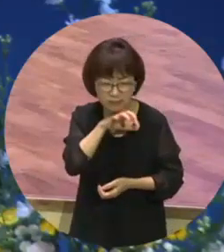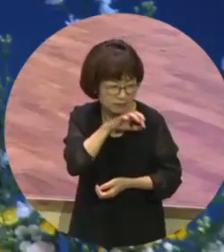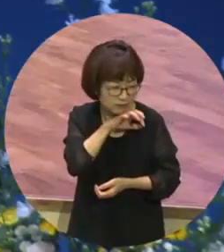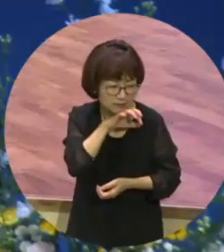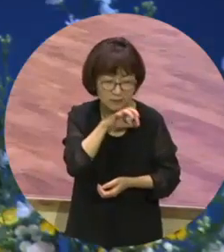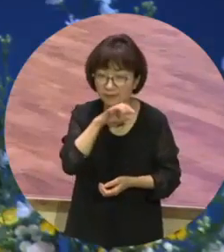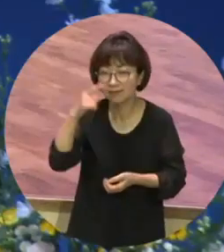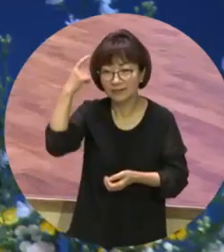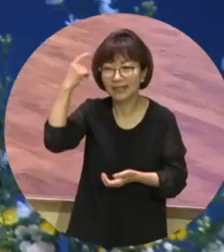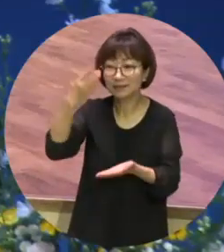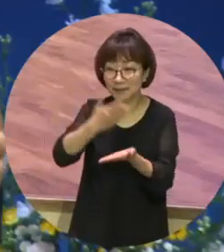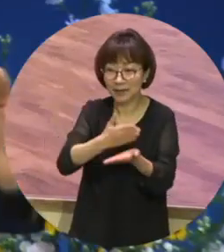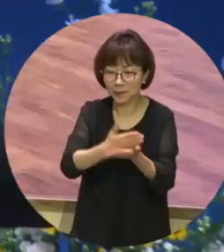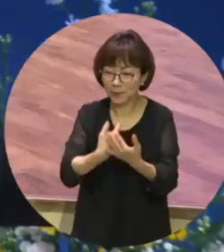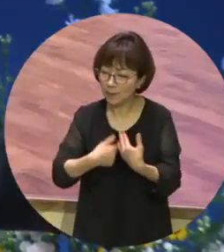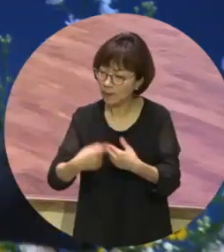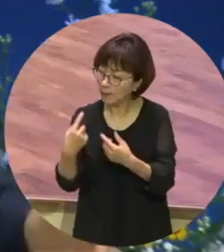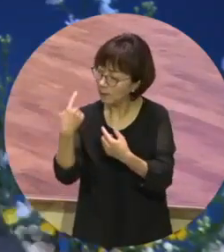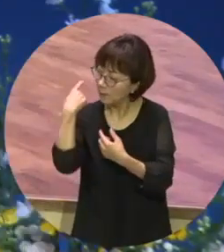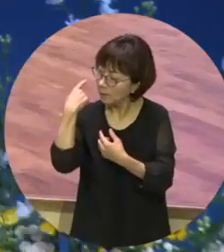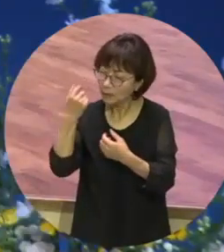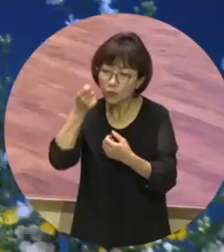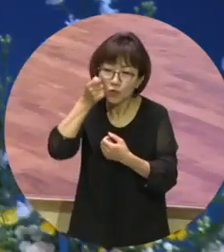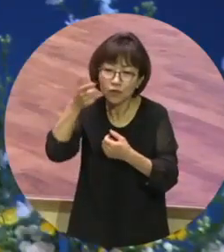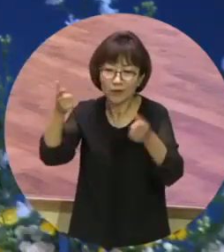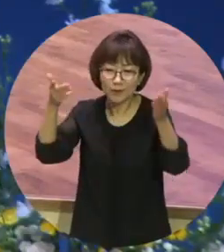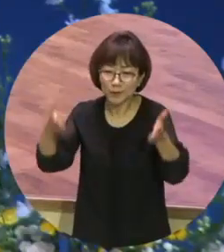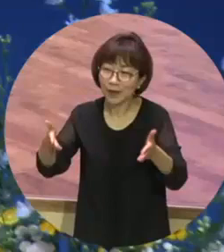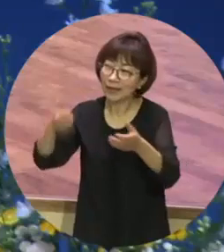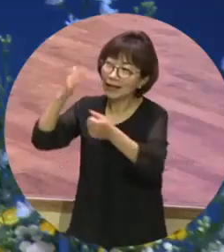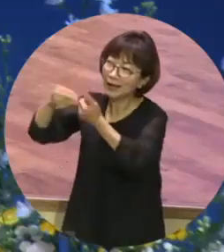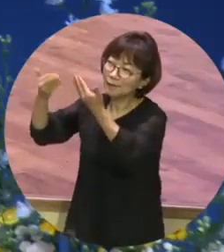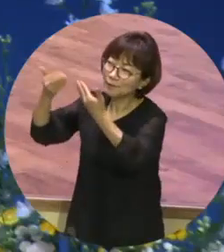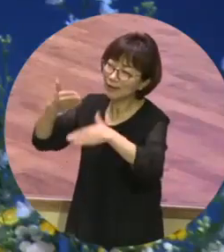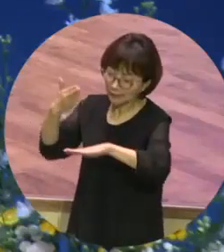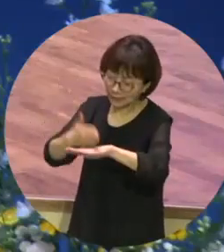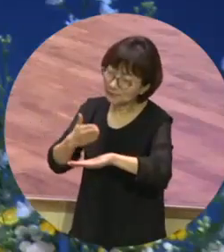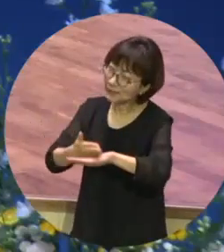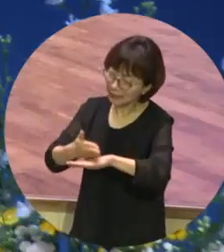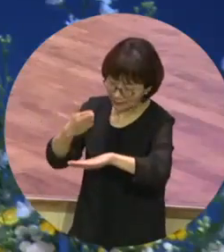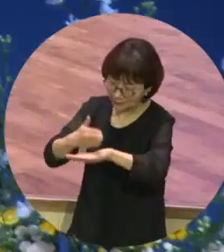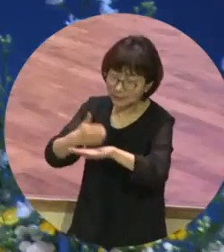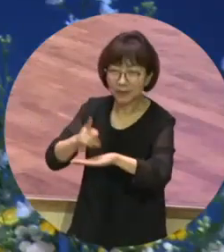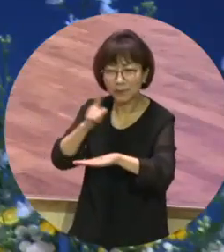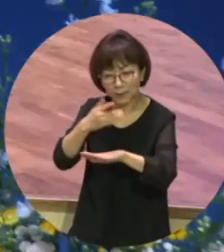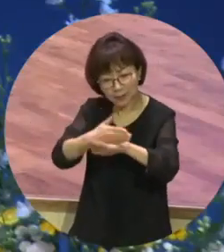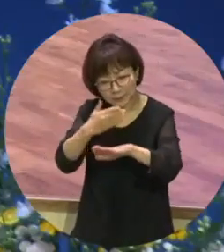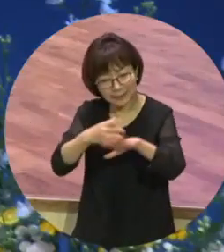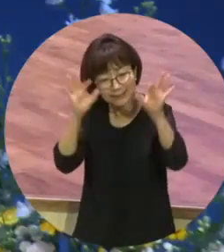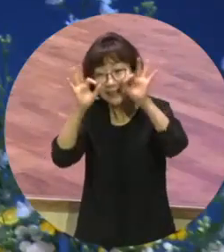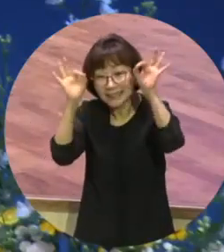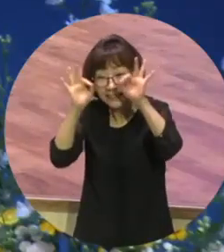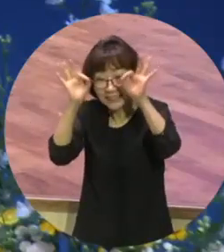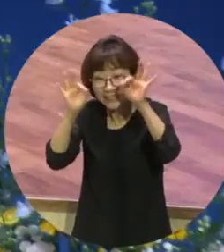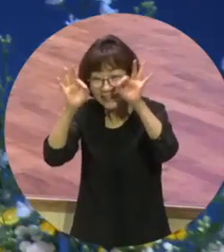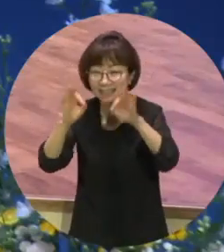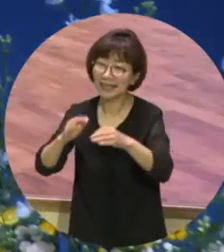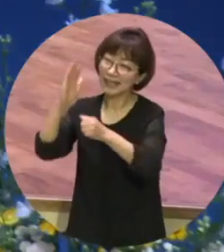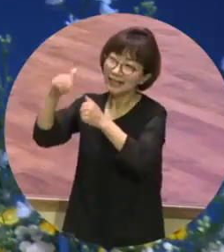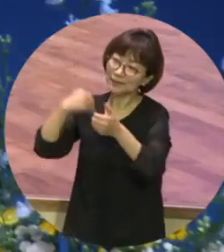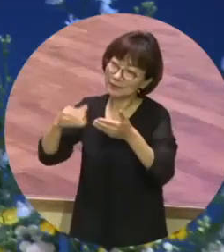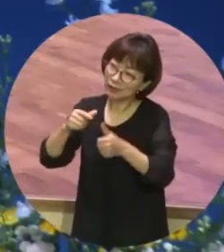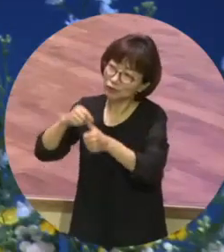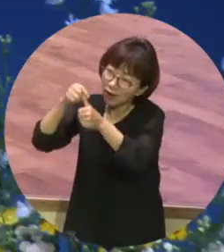걸 찾으시 바랍니다. 지난 6개월 동안 하나님이 보호하시고 지켜주시고 인도하신 것에 대해서 감사할